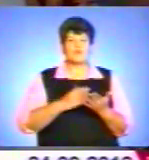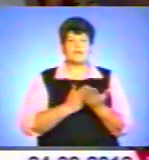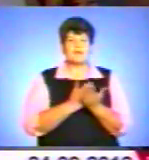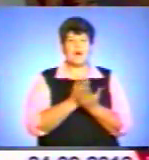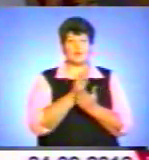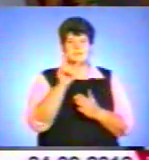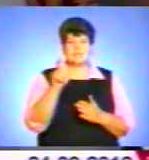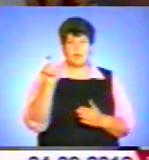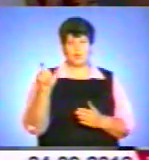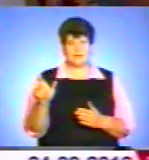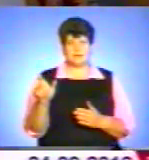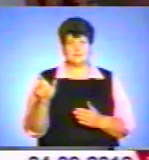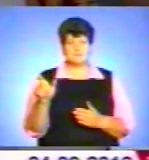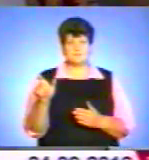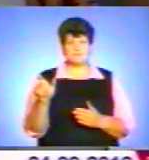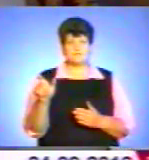людини.